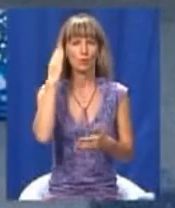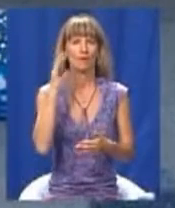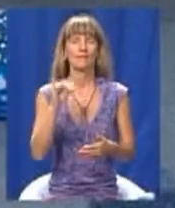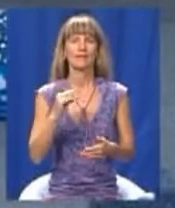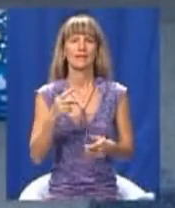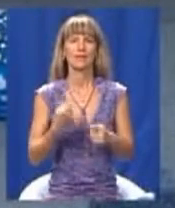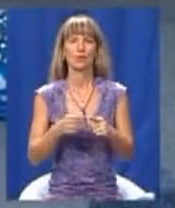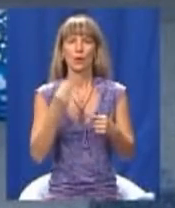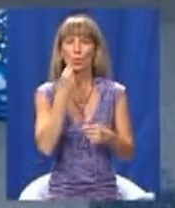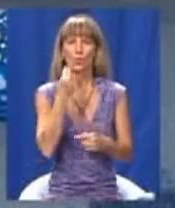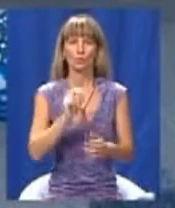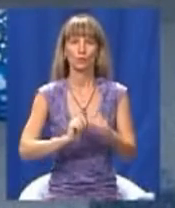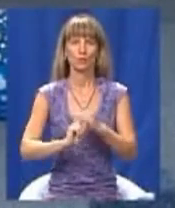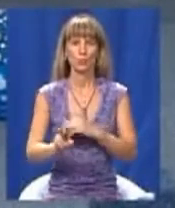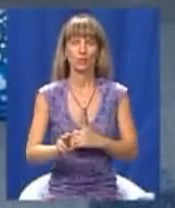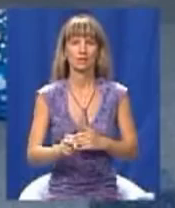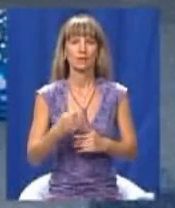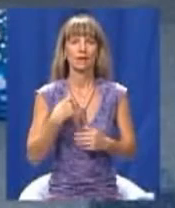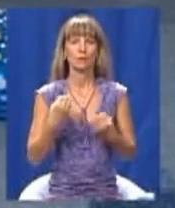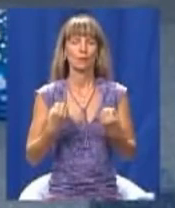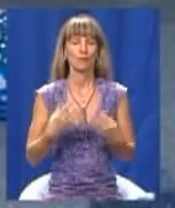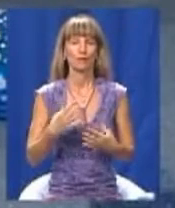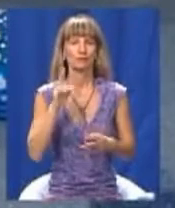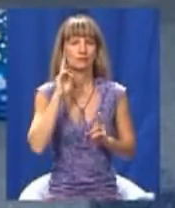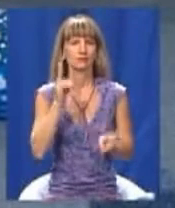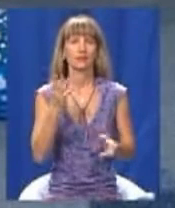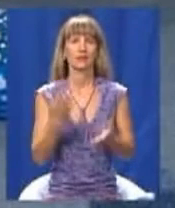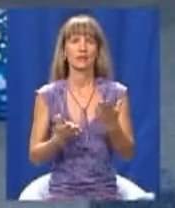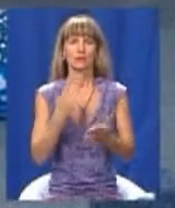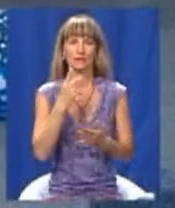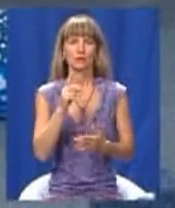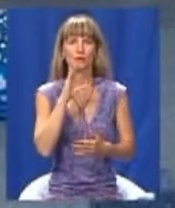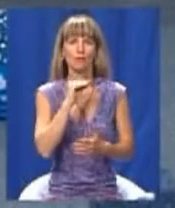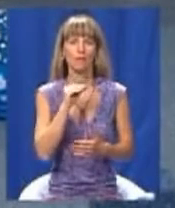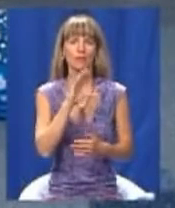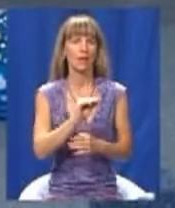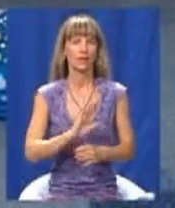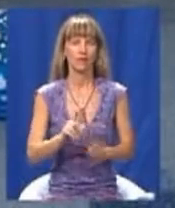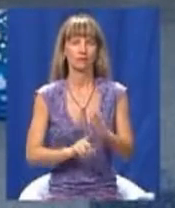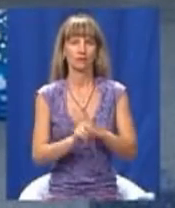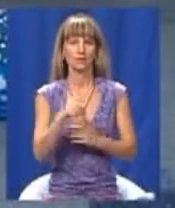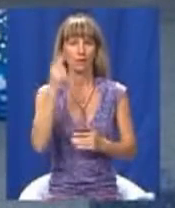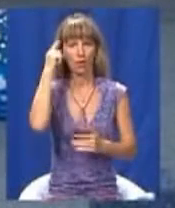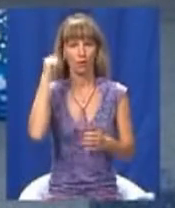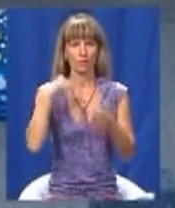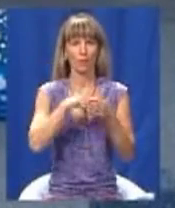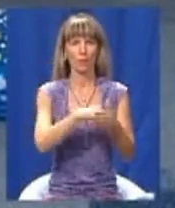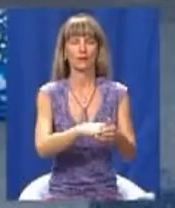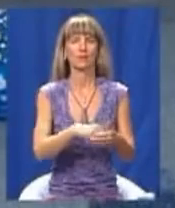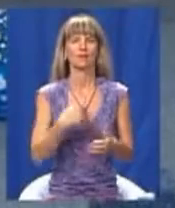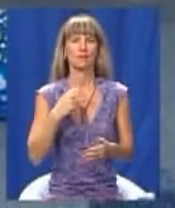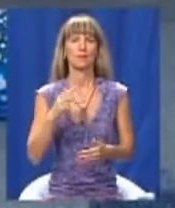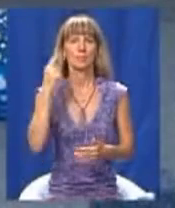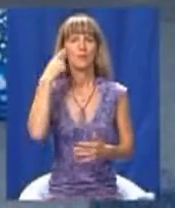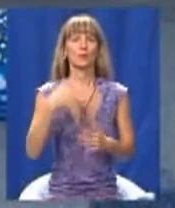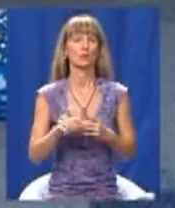здається, тікати. Тому що я просто розгубився насправді, якби побачив, що пес починає не лаяти на тебе, а починає тебе бадати потихеньку. Я б зрозумів, що